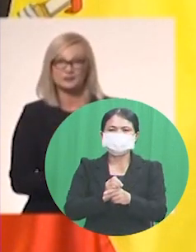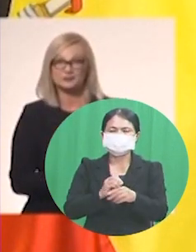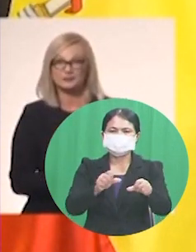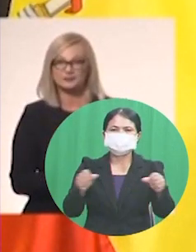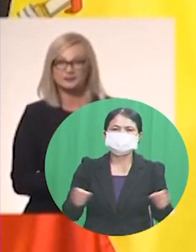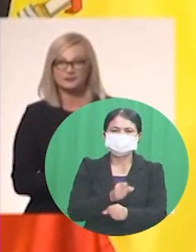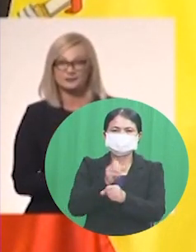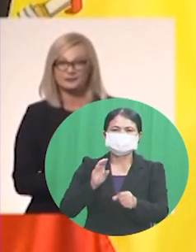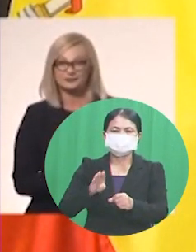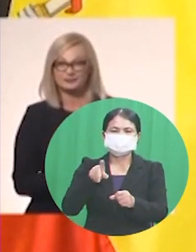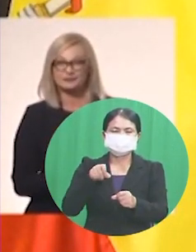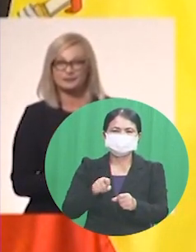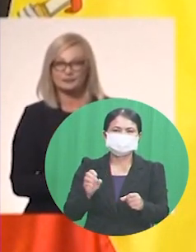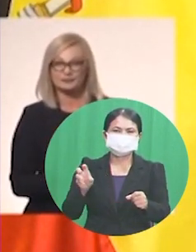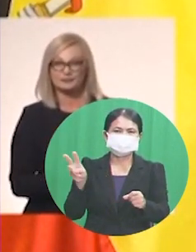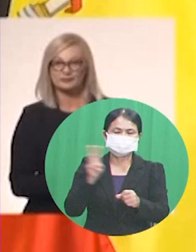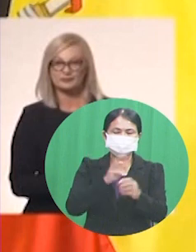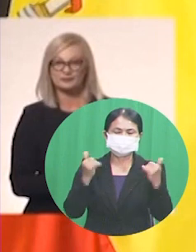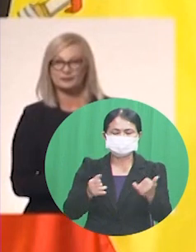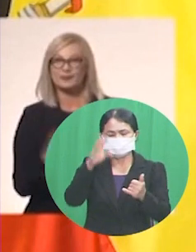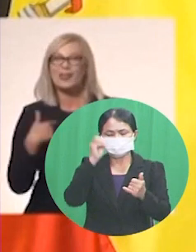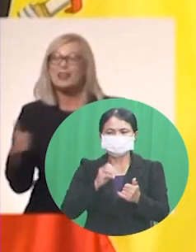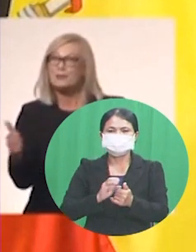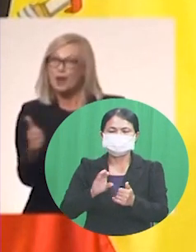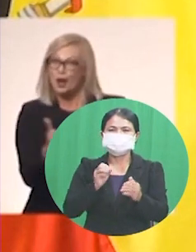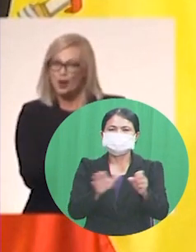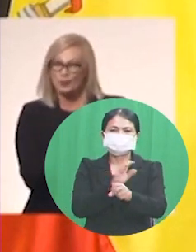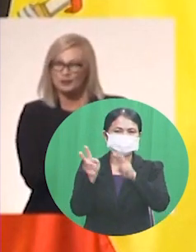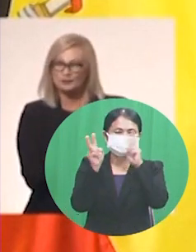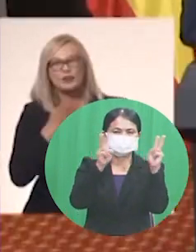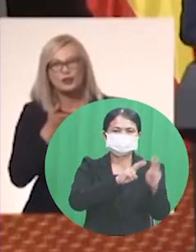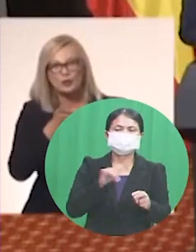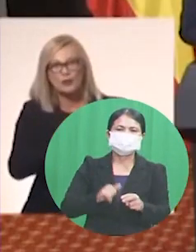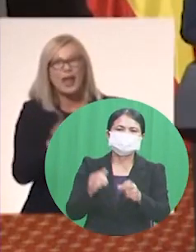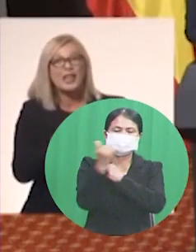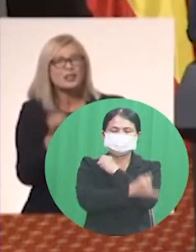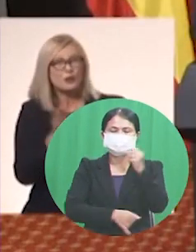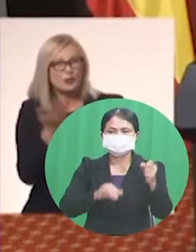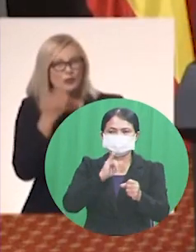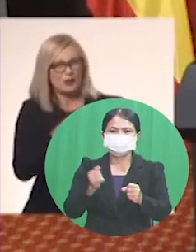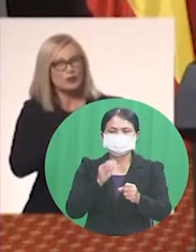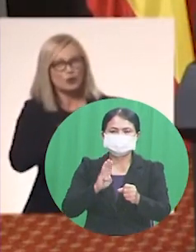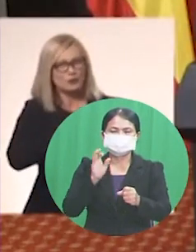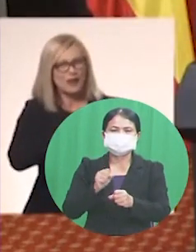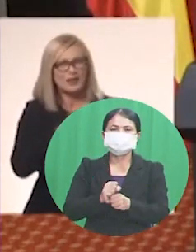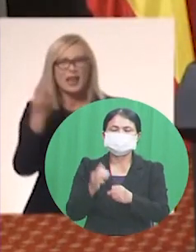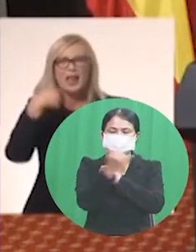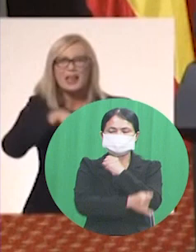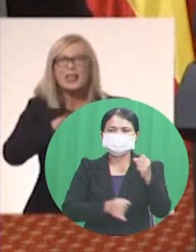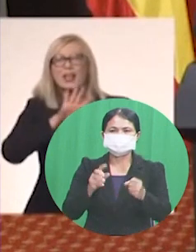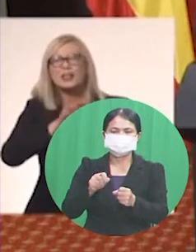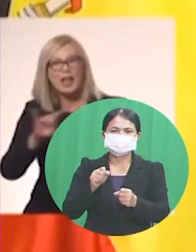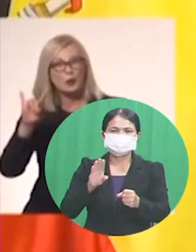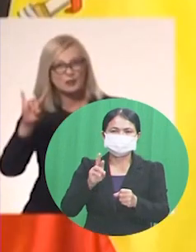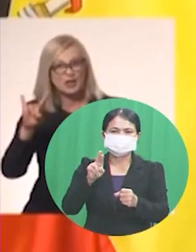បន់បាល់កង់ខាងលិចក្នុងឱកាសនេះលោកសាន់ឆេសក៏បានបំពេញទស្សនកិច្ចនៅប្រទេសសេប៊ីបូស្នីនិងប្រទេសម៉ុងតេនី